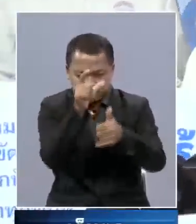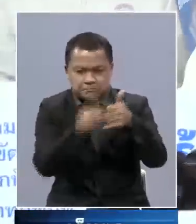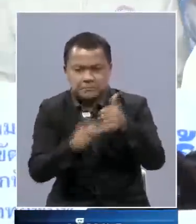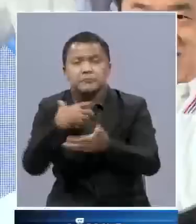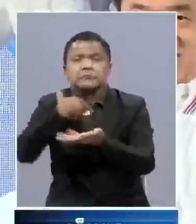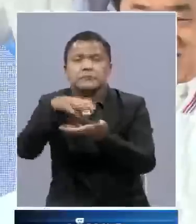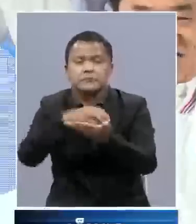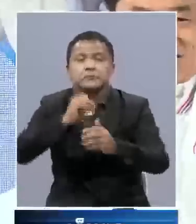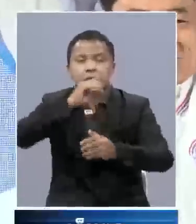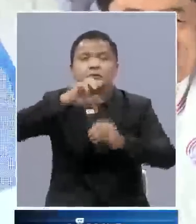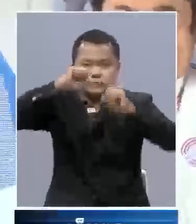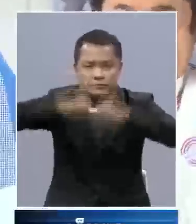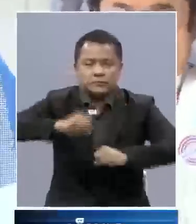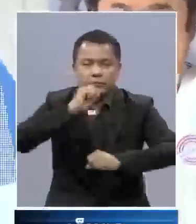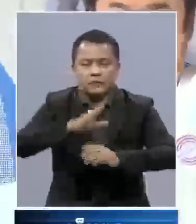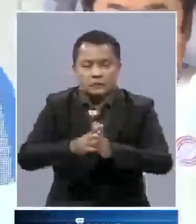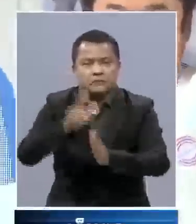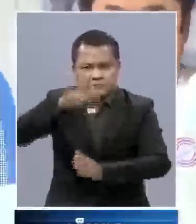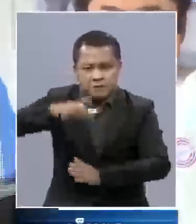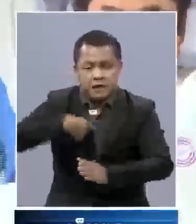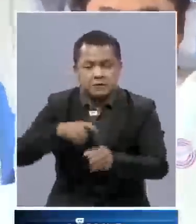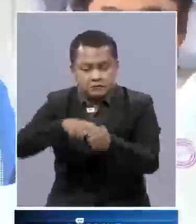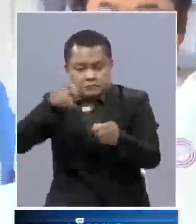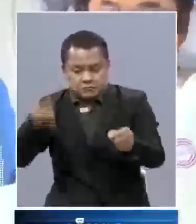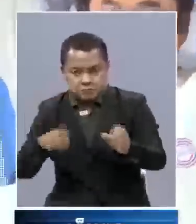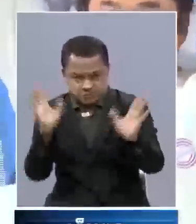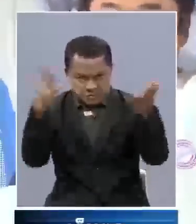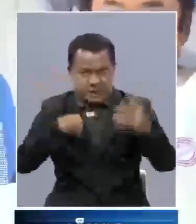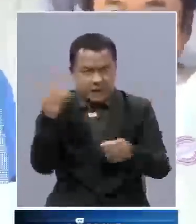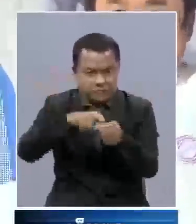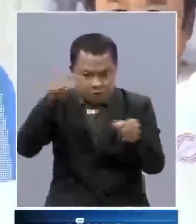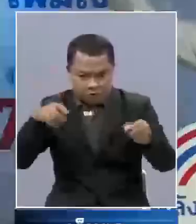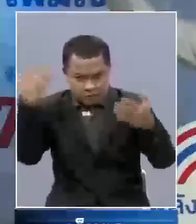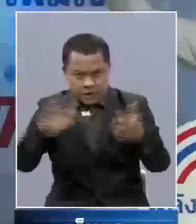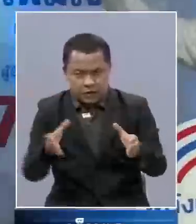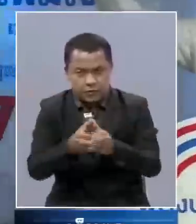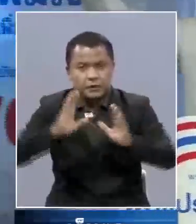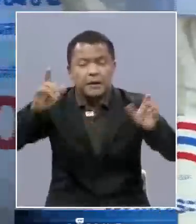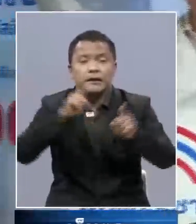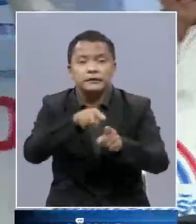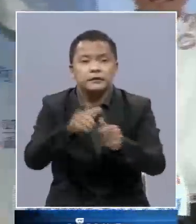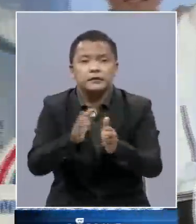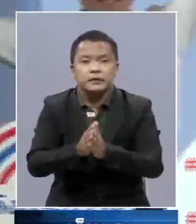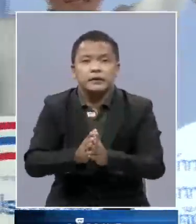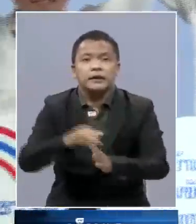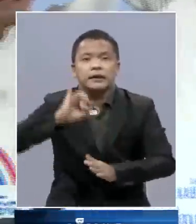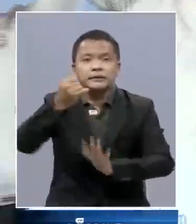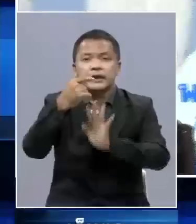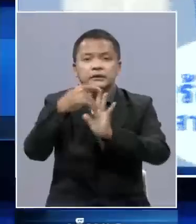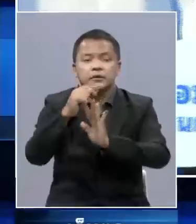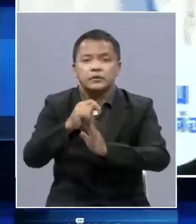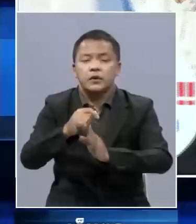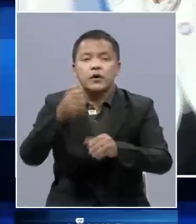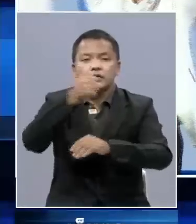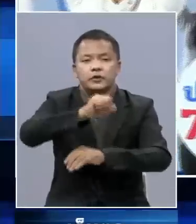ออกมายืนยันในเรื่องนี้ว่าโอ้เพื่อไทยจะถอนตัวเป็นไปไม่ได้ใครจะถอนเนี่ยนะครับคนนั้นที่ว่าก็คือคุณจตุรนต์ฉายแสงครับว่า